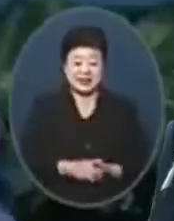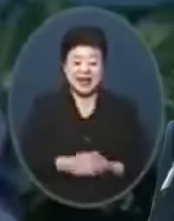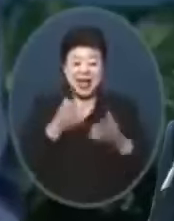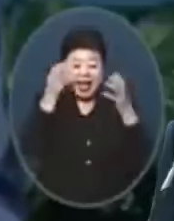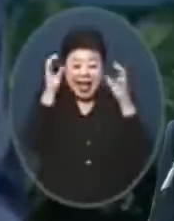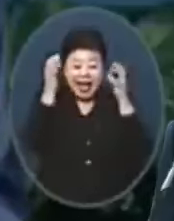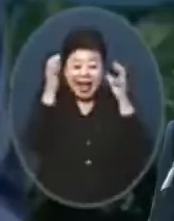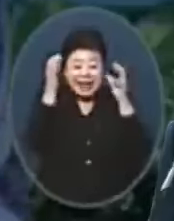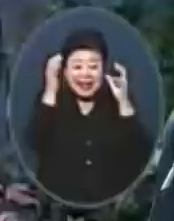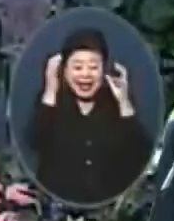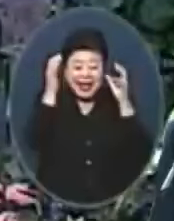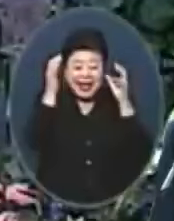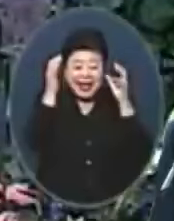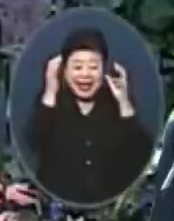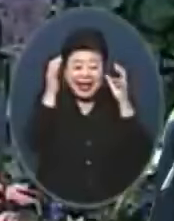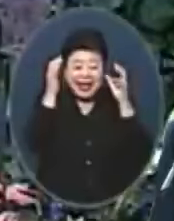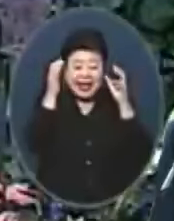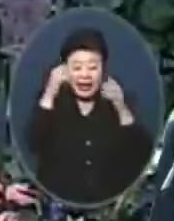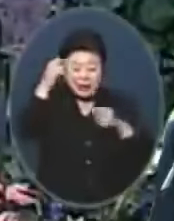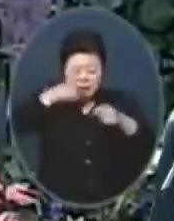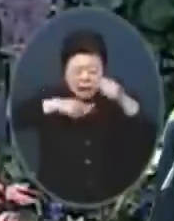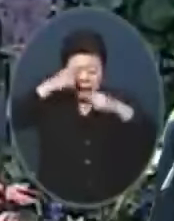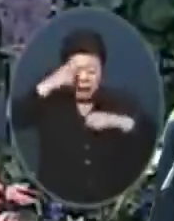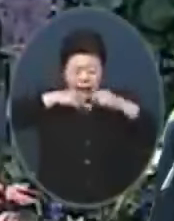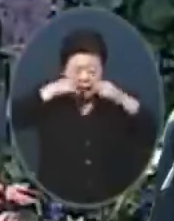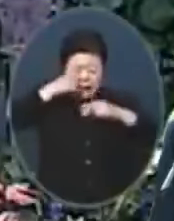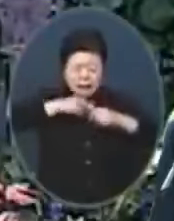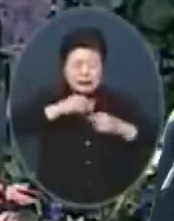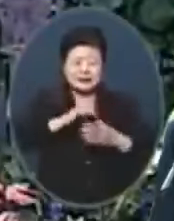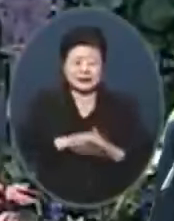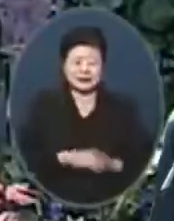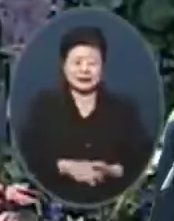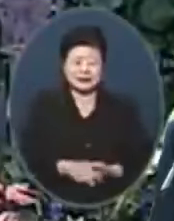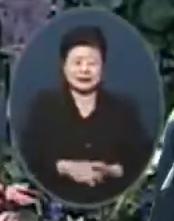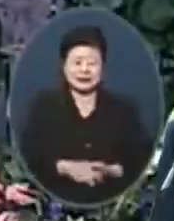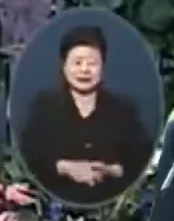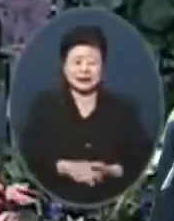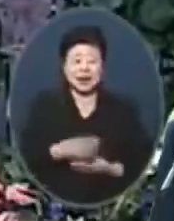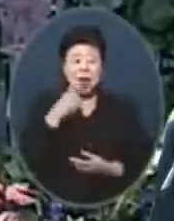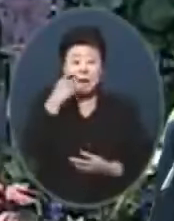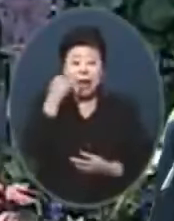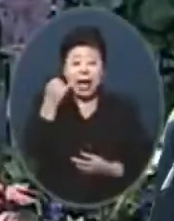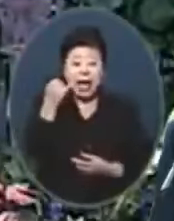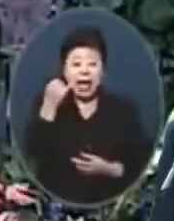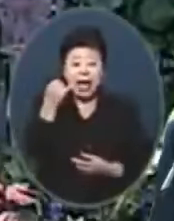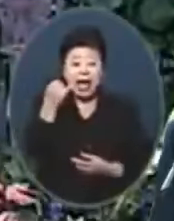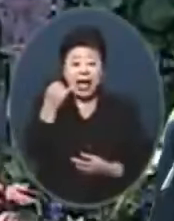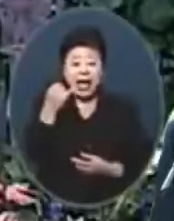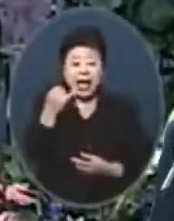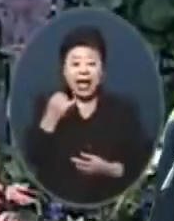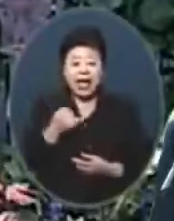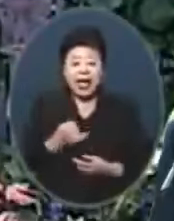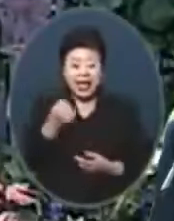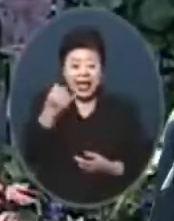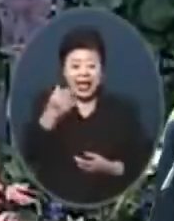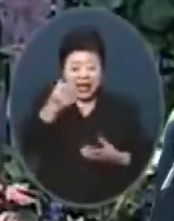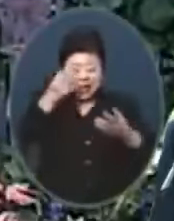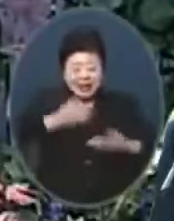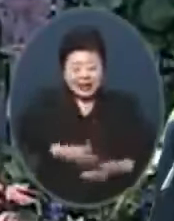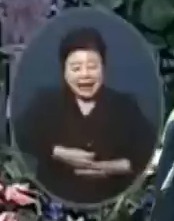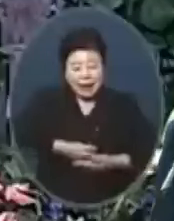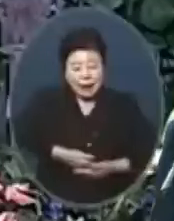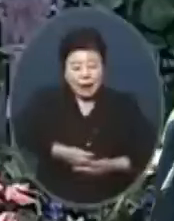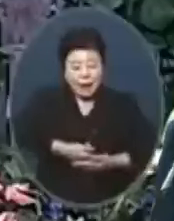아기가 몹시 서럽게 울고 버둥대는 것을 엄마가 얼른 가서 어린아이를 가슴에 꼭